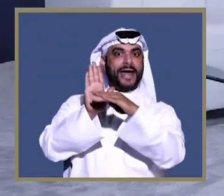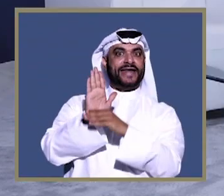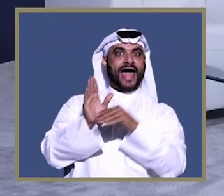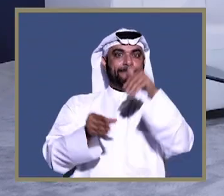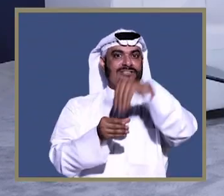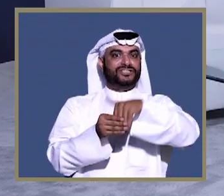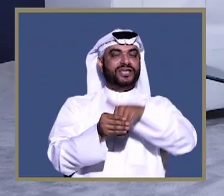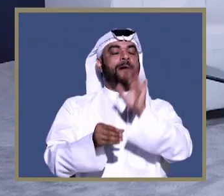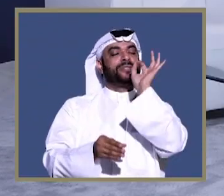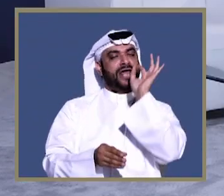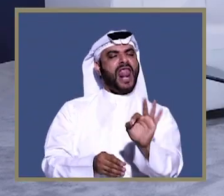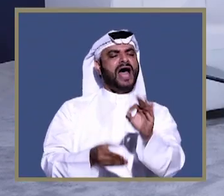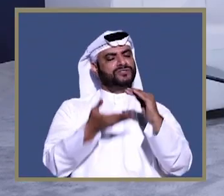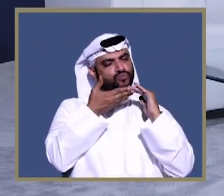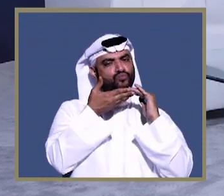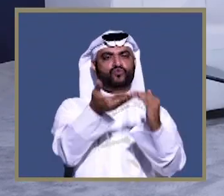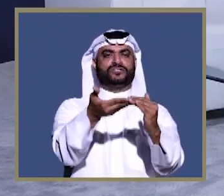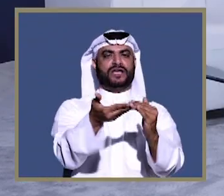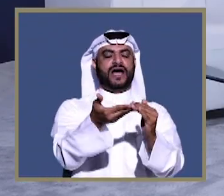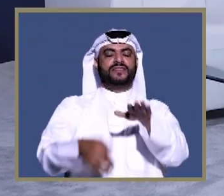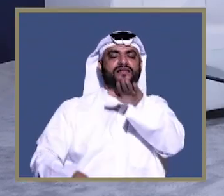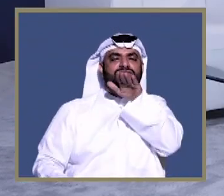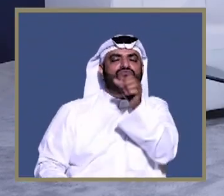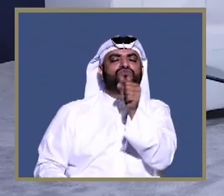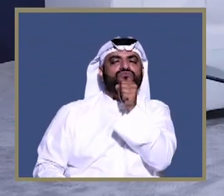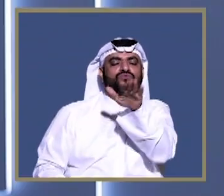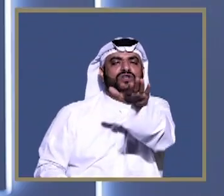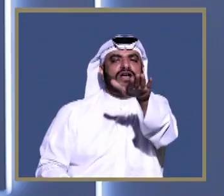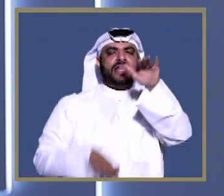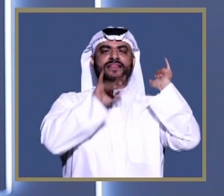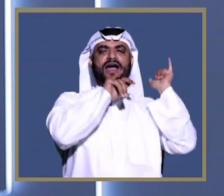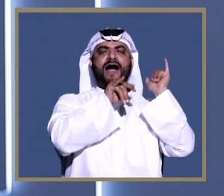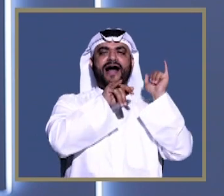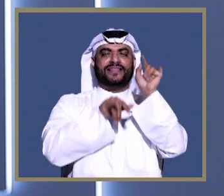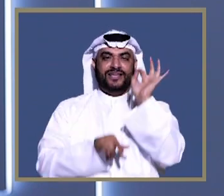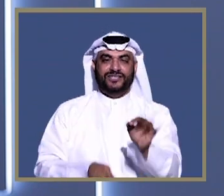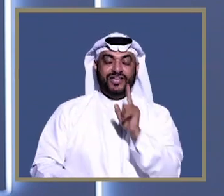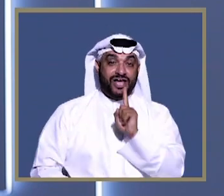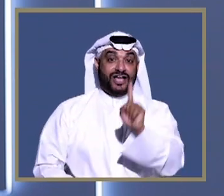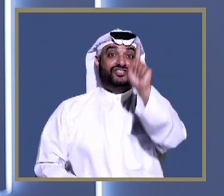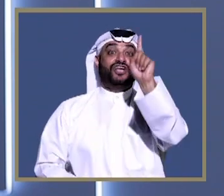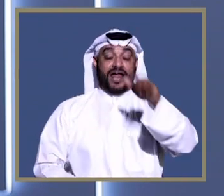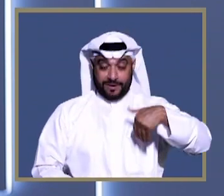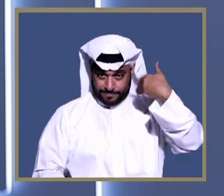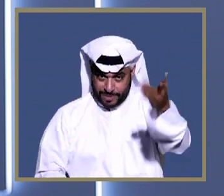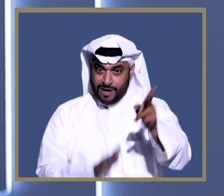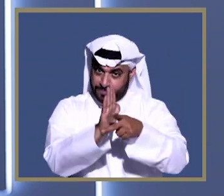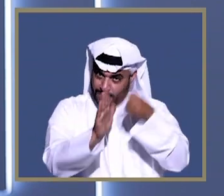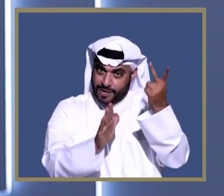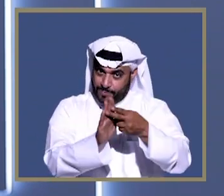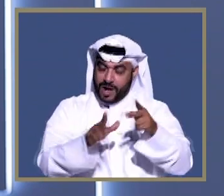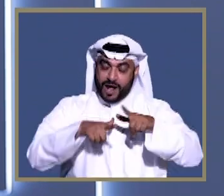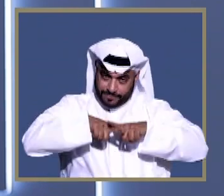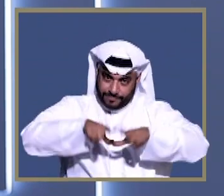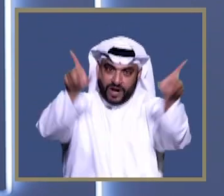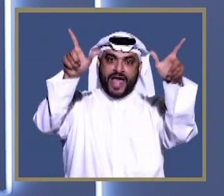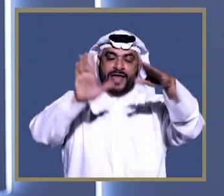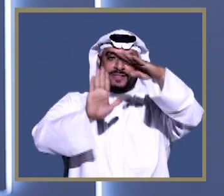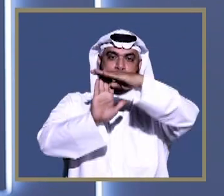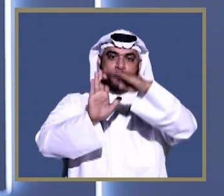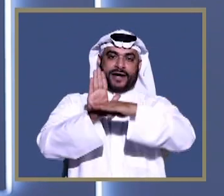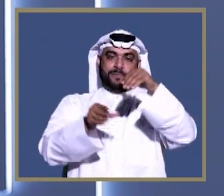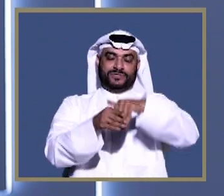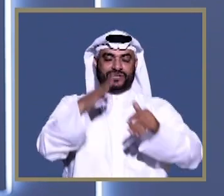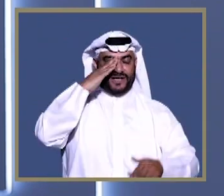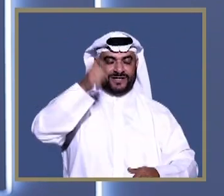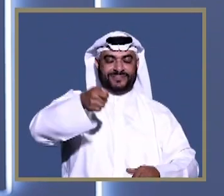الجاي بخصوص الأمور اللي تتعلق في التقاعد والمتقاعدين، وإن شاء الله في أمور جاية رح أطرحها في برنامج